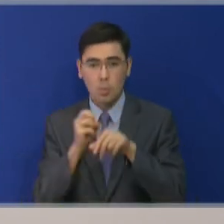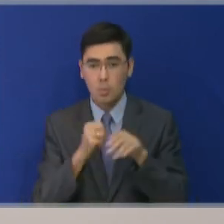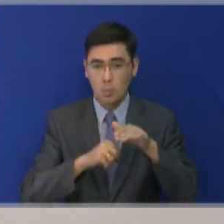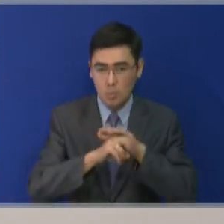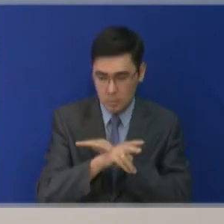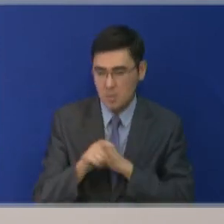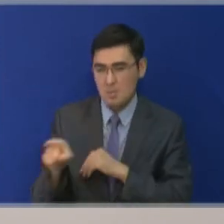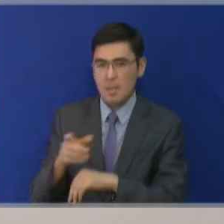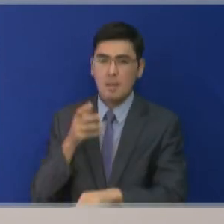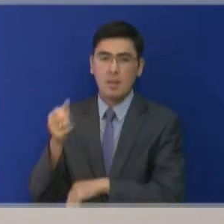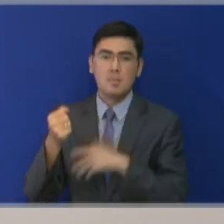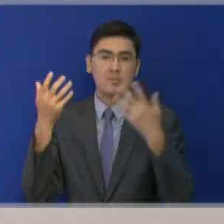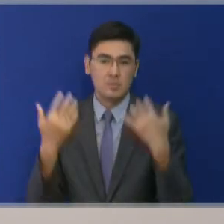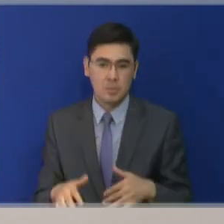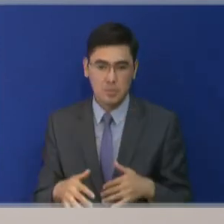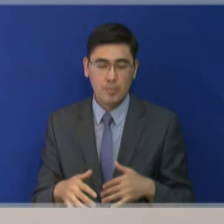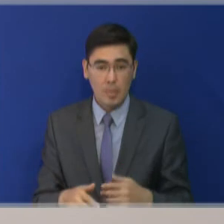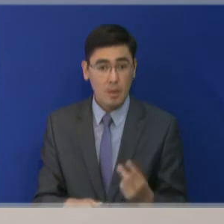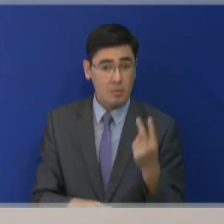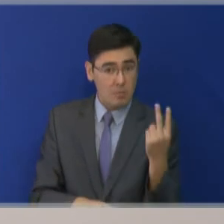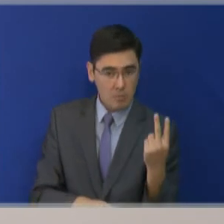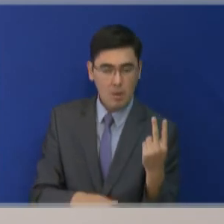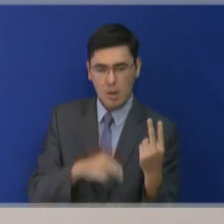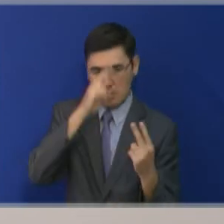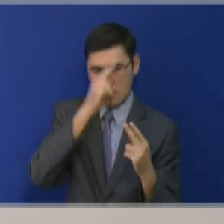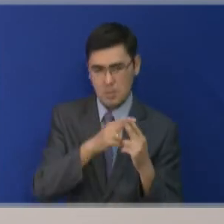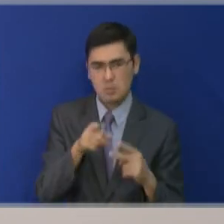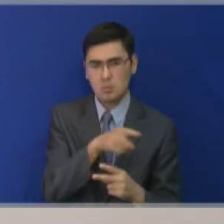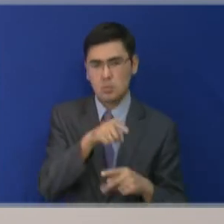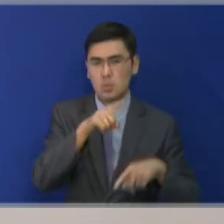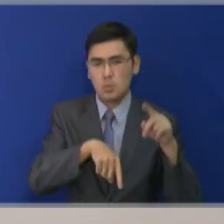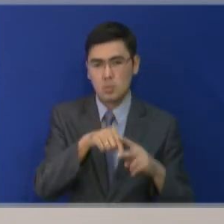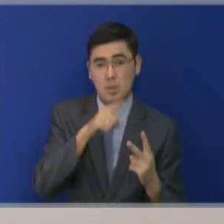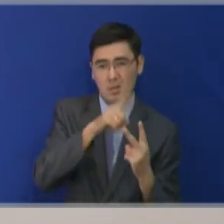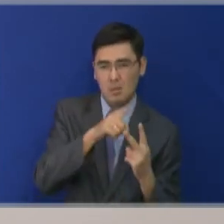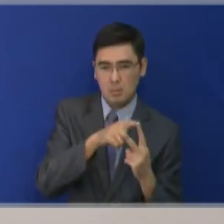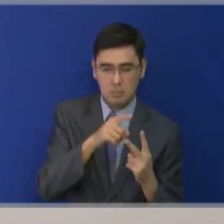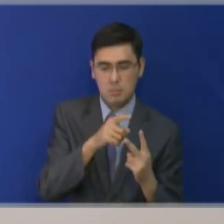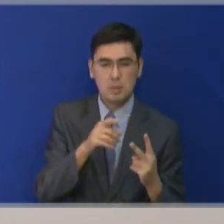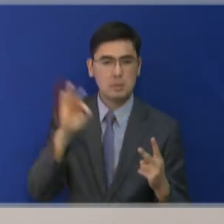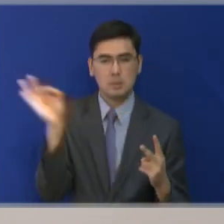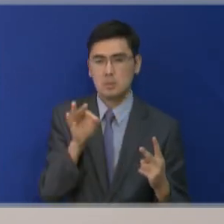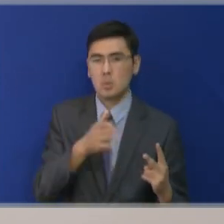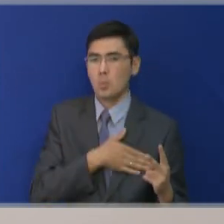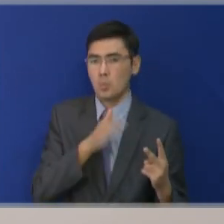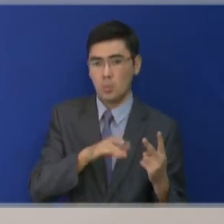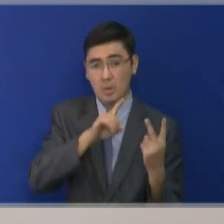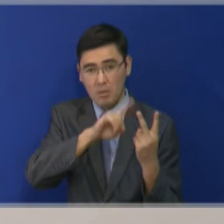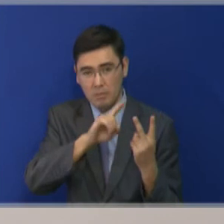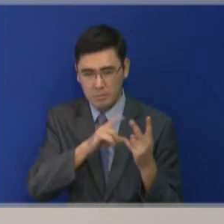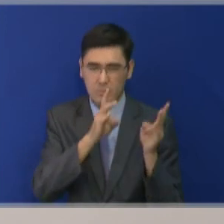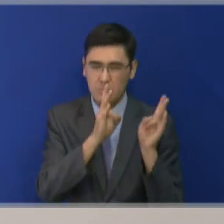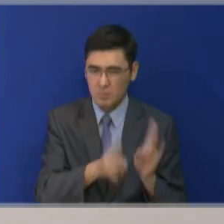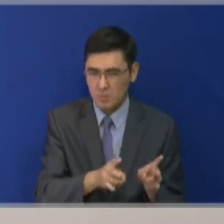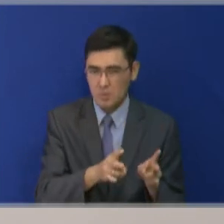жолда белгісіз көлік екі ағайындыны қағып кеткен. 16 жастағы жасөспірім көз жұмған, 20 жастағы жігіт түрлі жарақаттар алған.